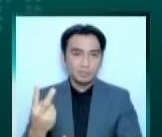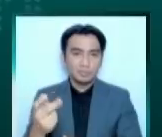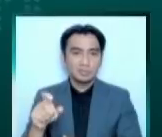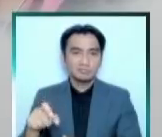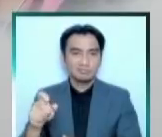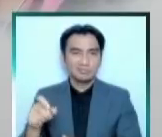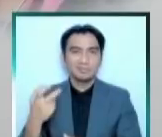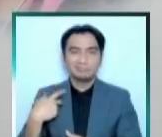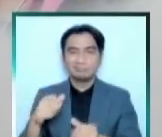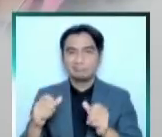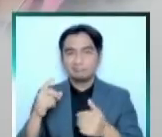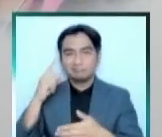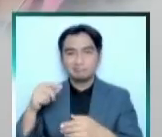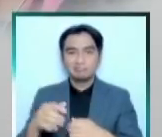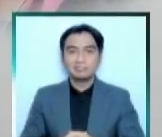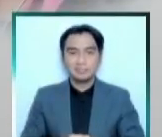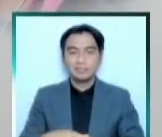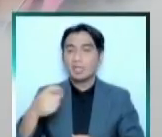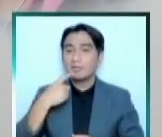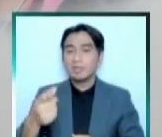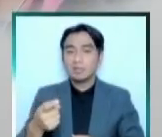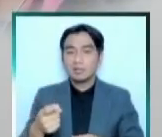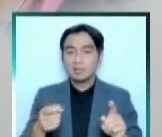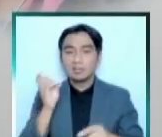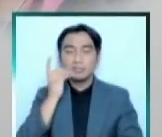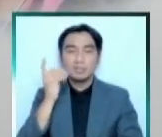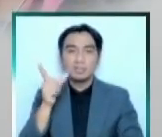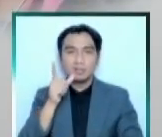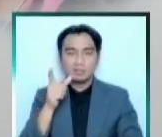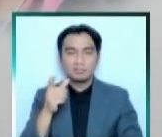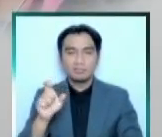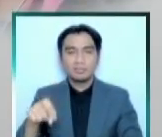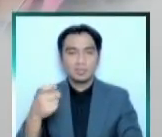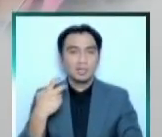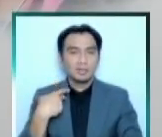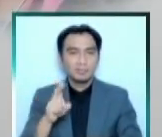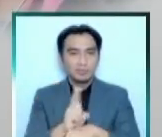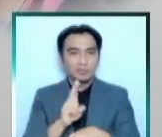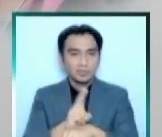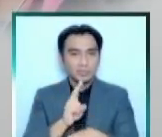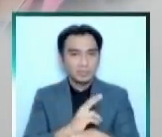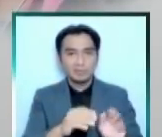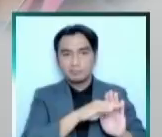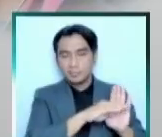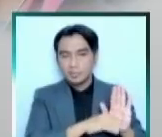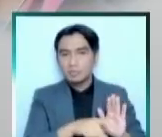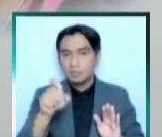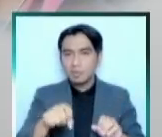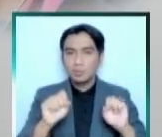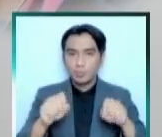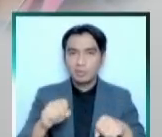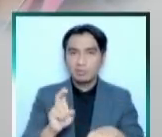DICT. Sabi ng senadora, kung higit pa sa ownership registration ang paggagamitan ng probisyon, posible raw itong magamit